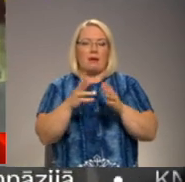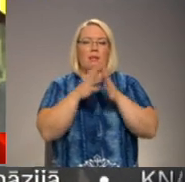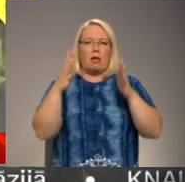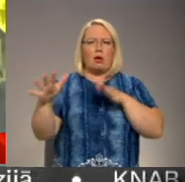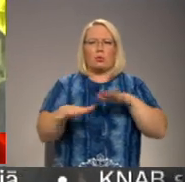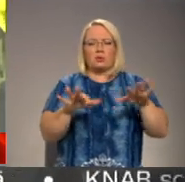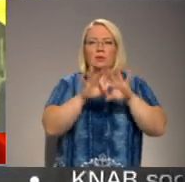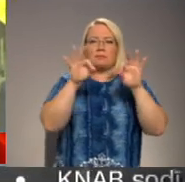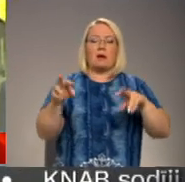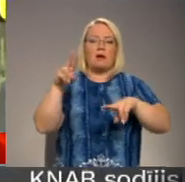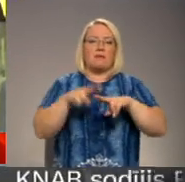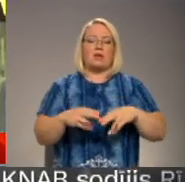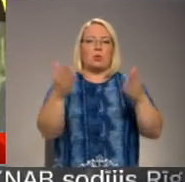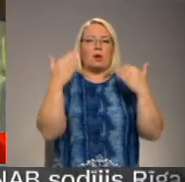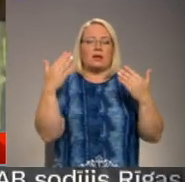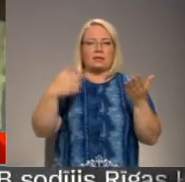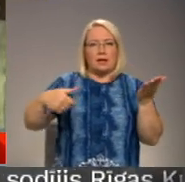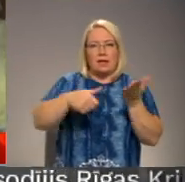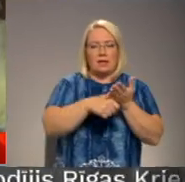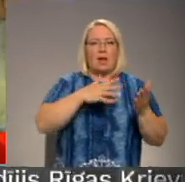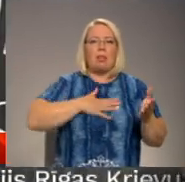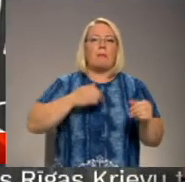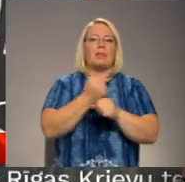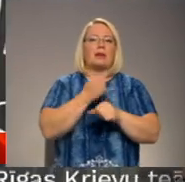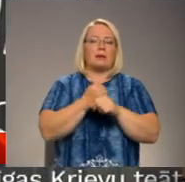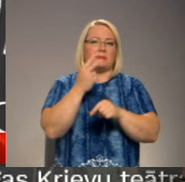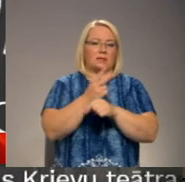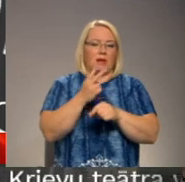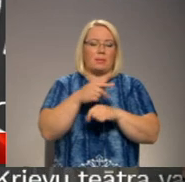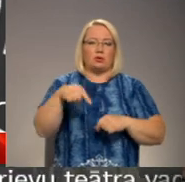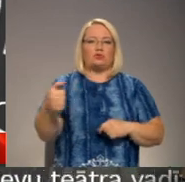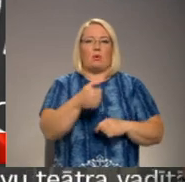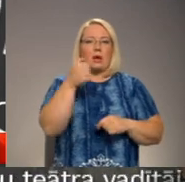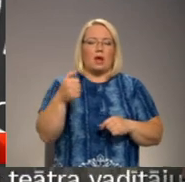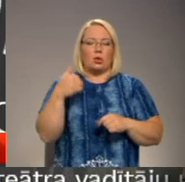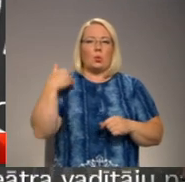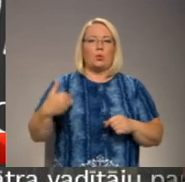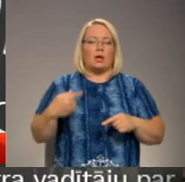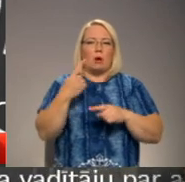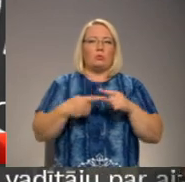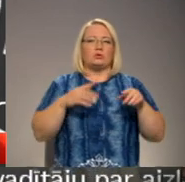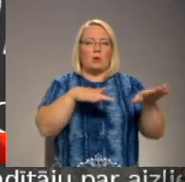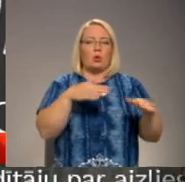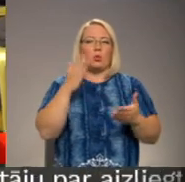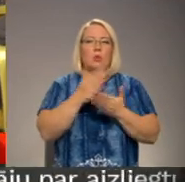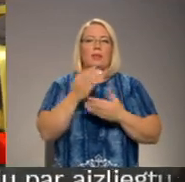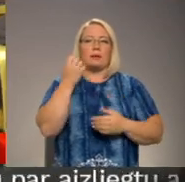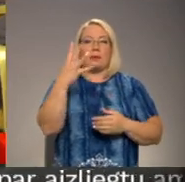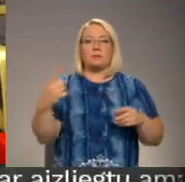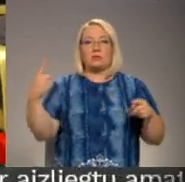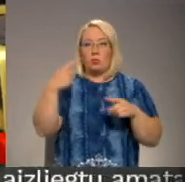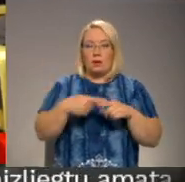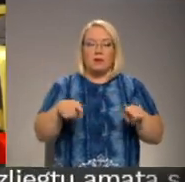rosība sākas vietā, kur aicina reģistrēties labdarības skrējienam. Tā kā šogad Kuldīgas pusmaratons notika jau 15. Reizi, tad